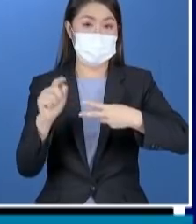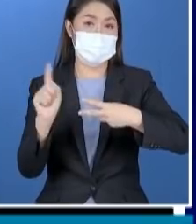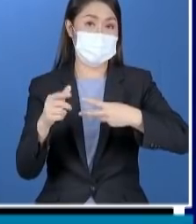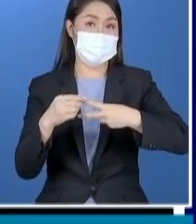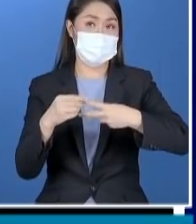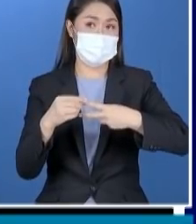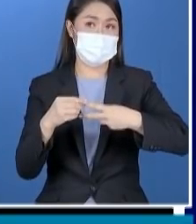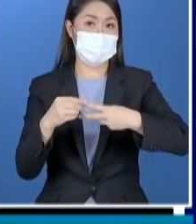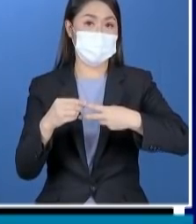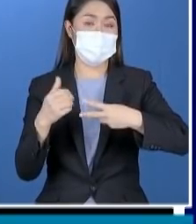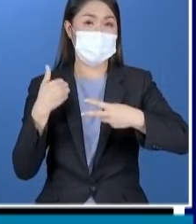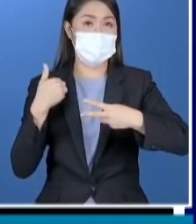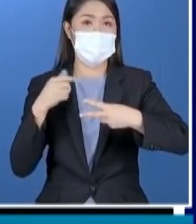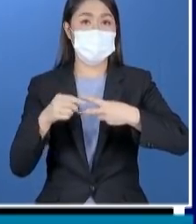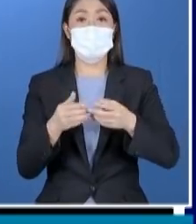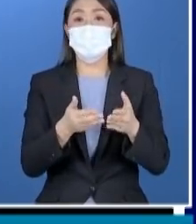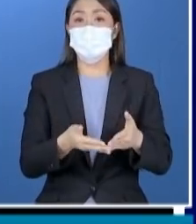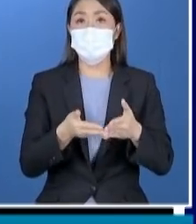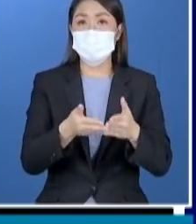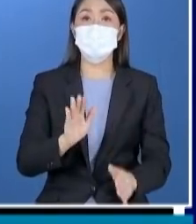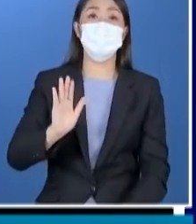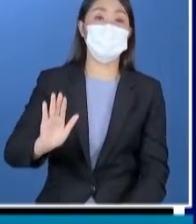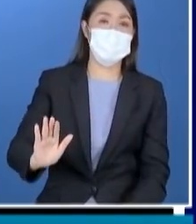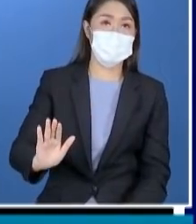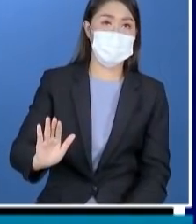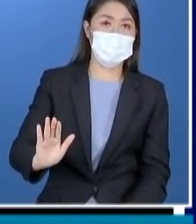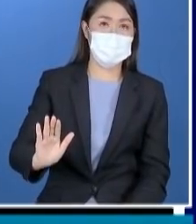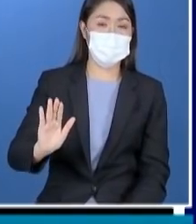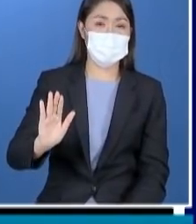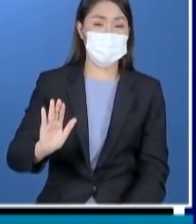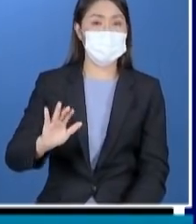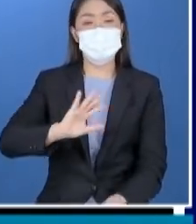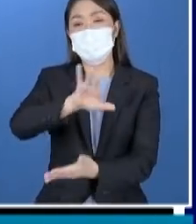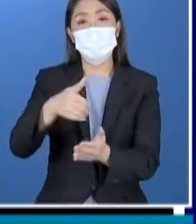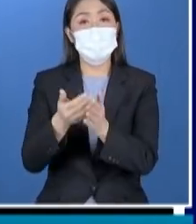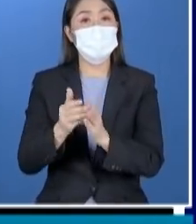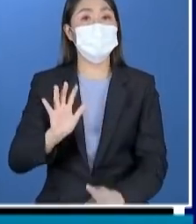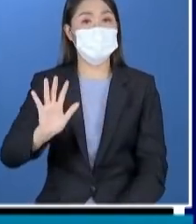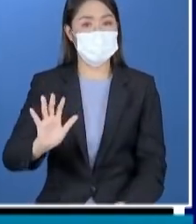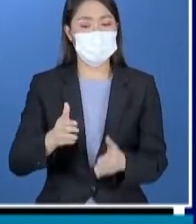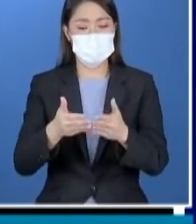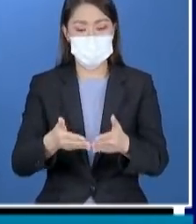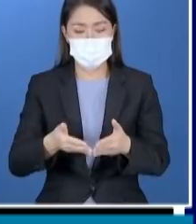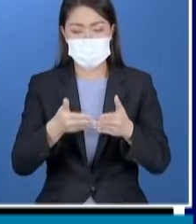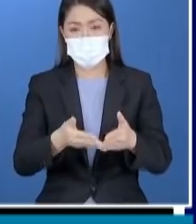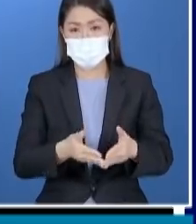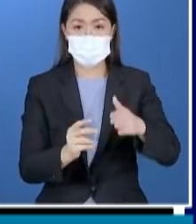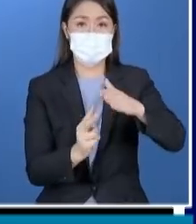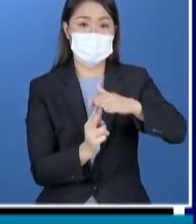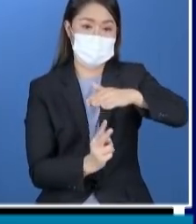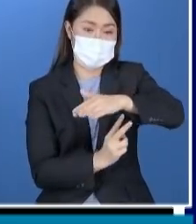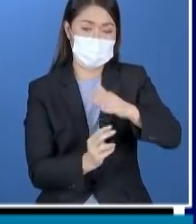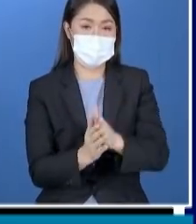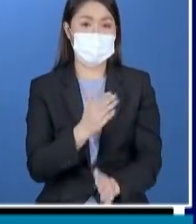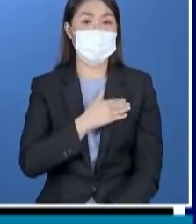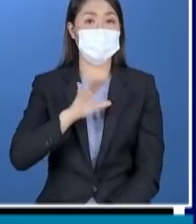สมมติฐานแรกก็คือมีเรือของคุณกระติกคุณแตงโมไปตรงบริเวณสะพานพระราม8